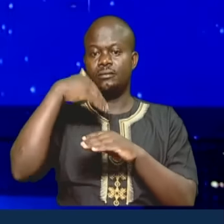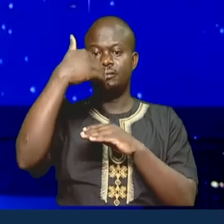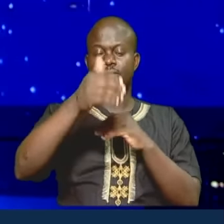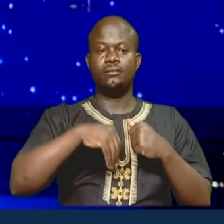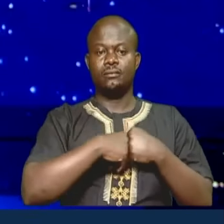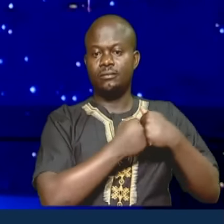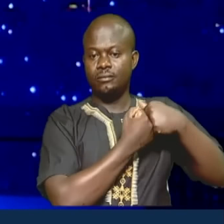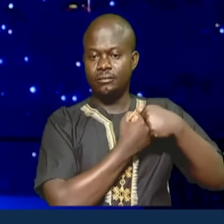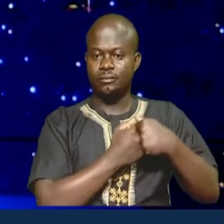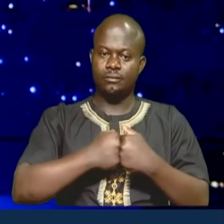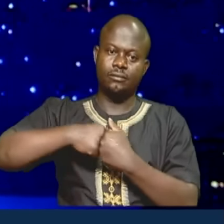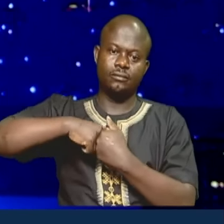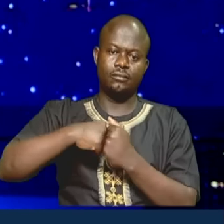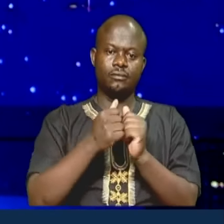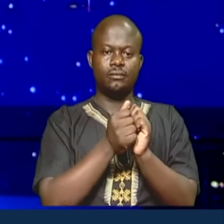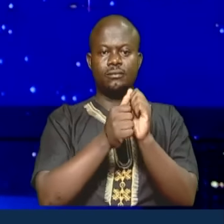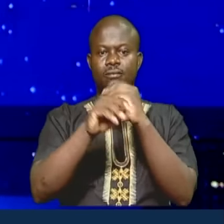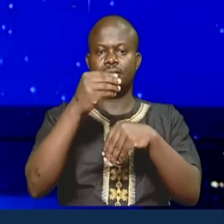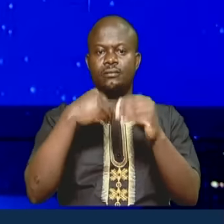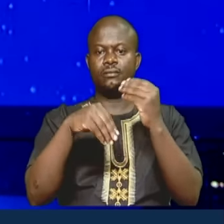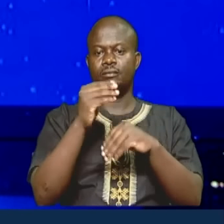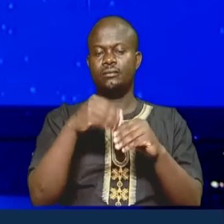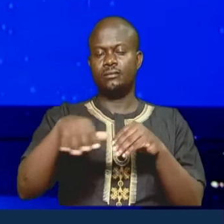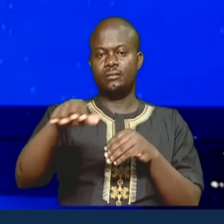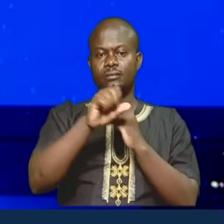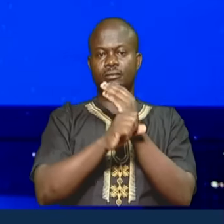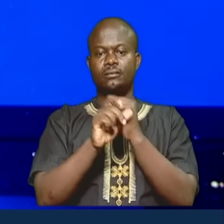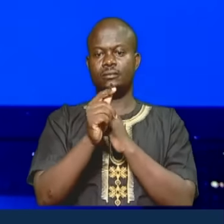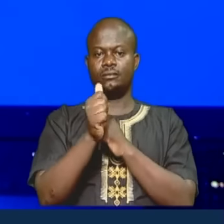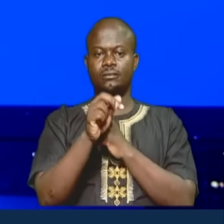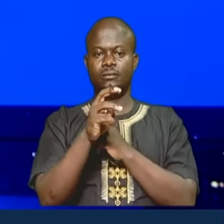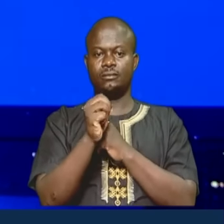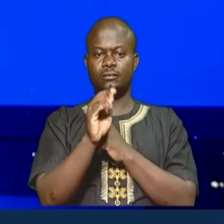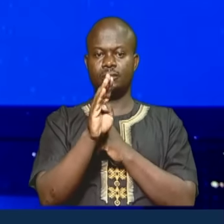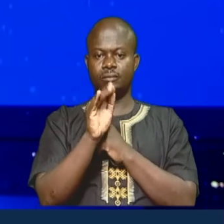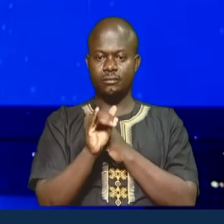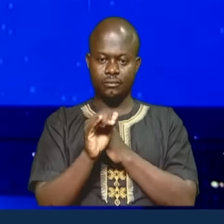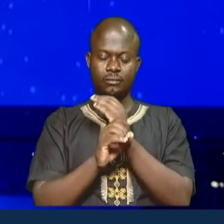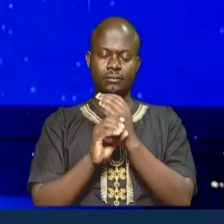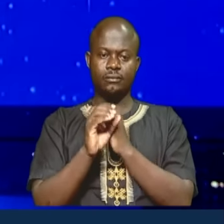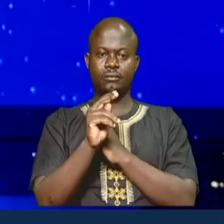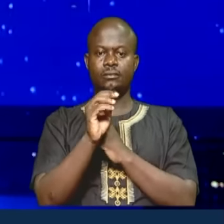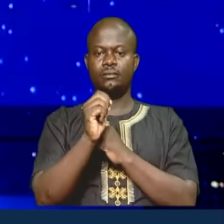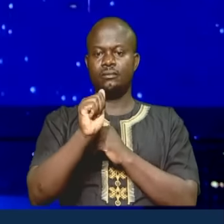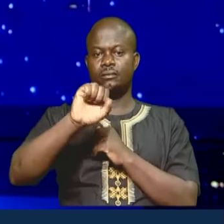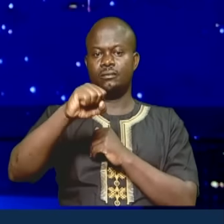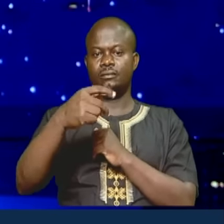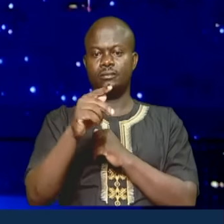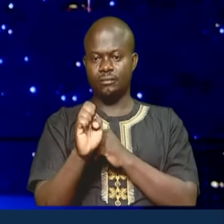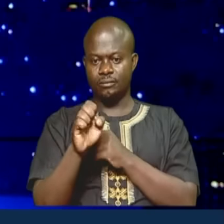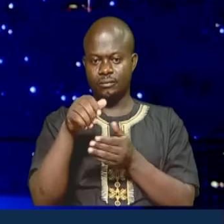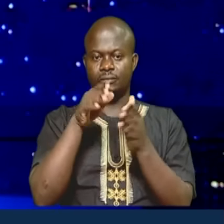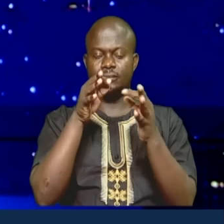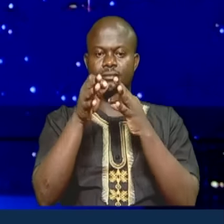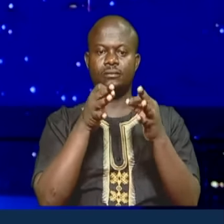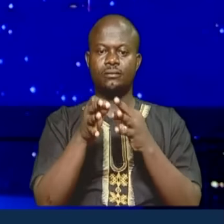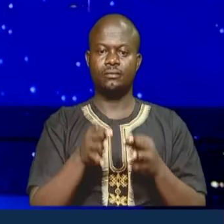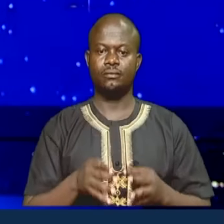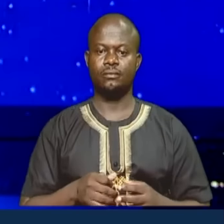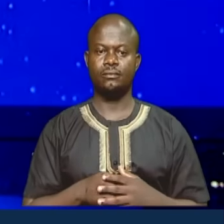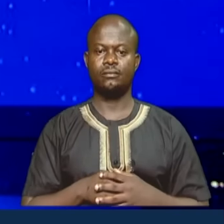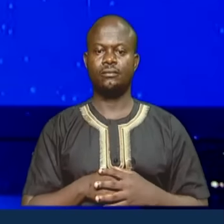y'amakimbirane yagiranye n'umucuruzi w'akabari mu murenge wa Karambi mu karere ka Nyamasheke. Pascal Nshimiyimana